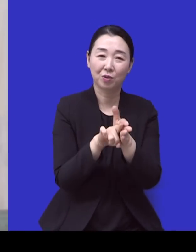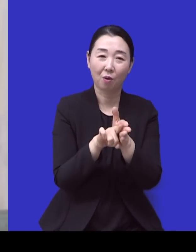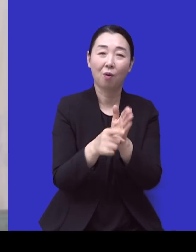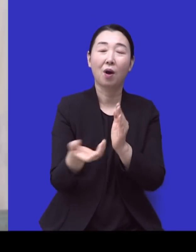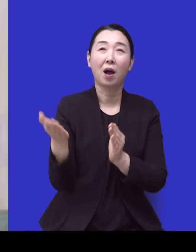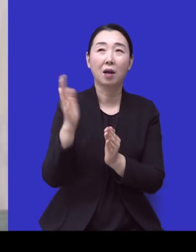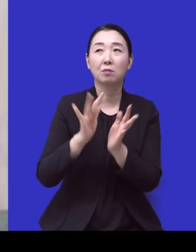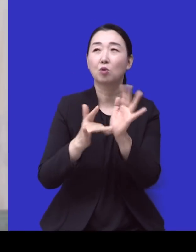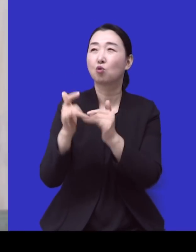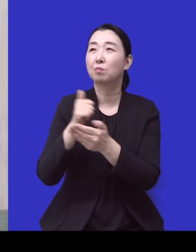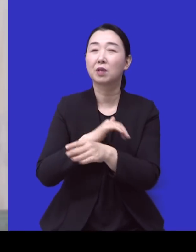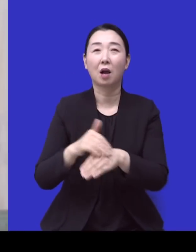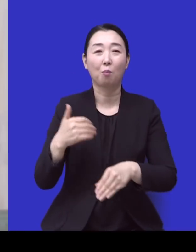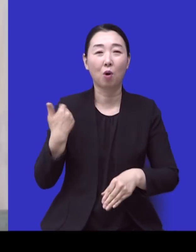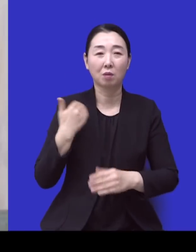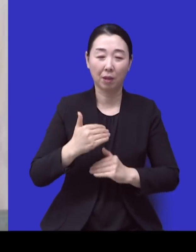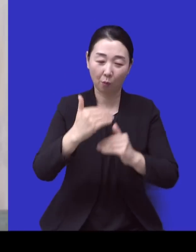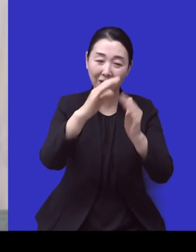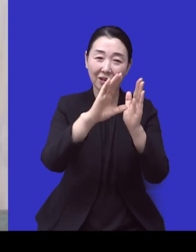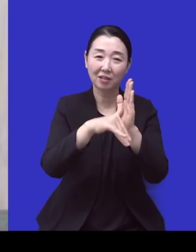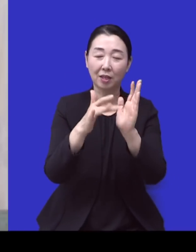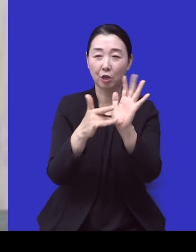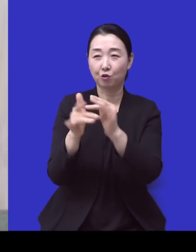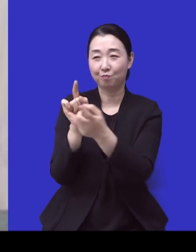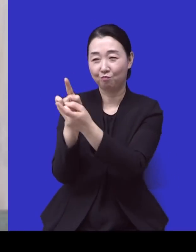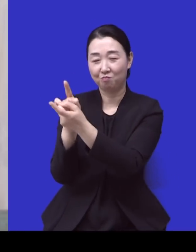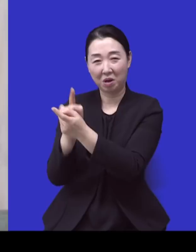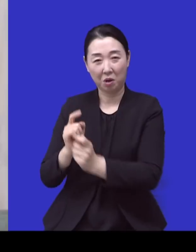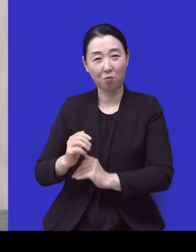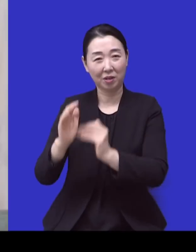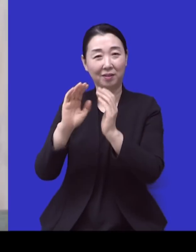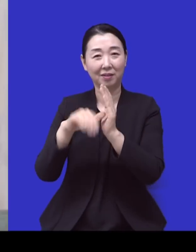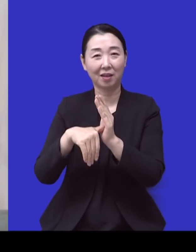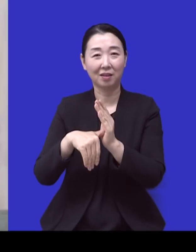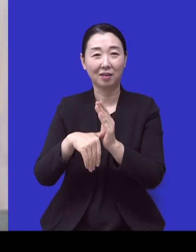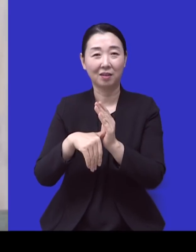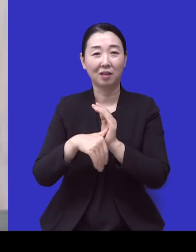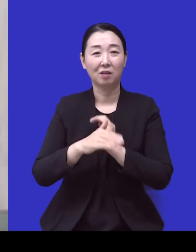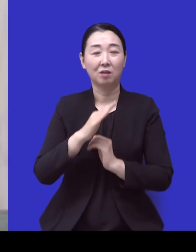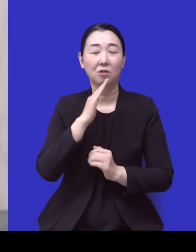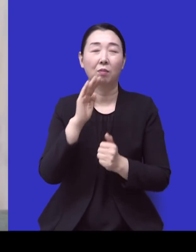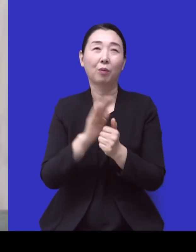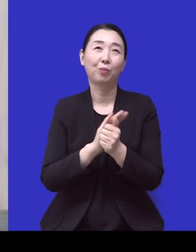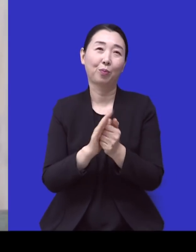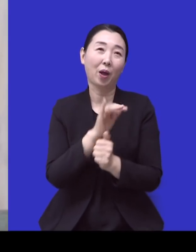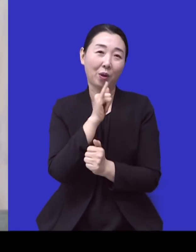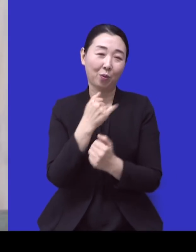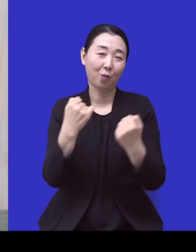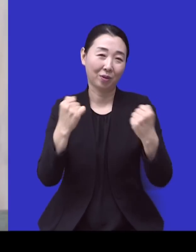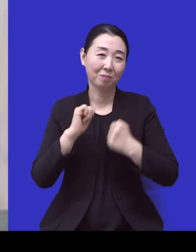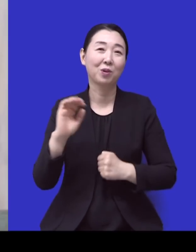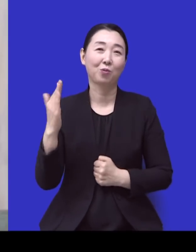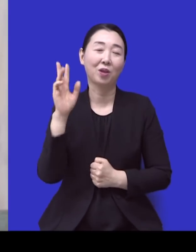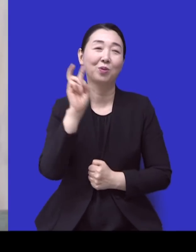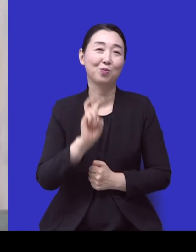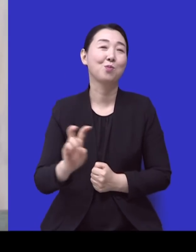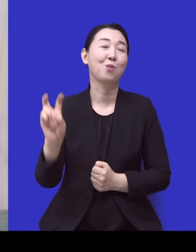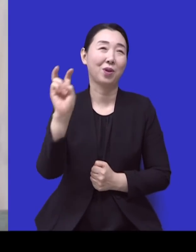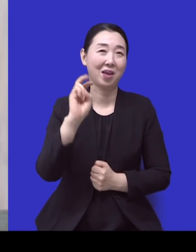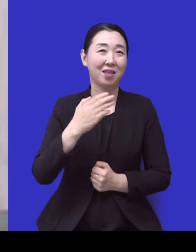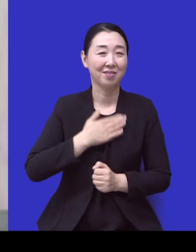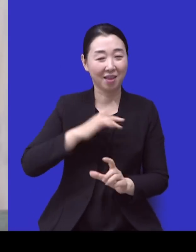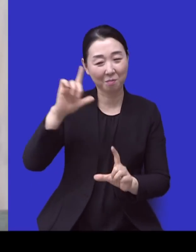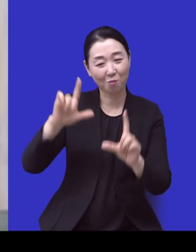근데 이제 저의 그런 과정 가운데, 예수님을 만나는 과정 가운데 네. 정말 많은 위로가 되고 힘이 됐던 곡 중에 하나가 내